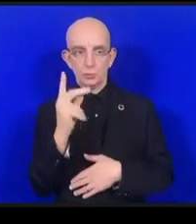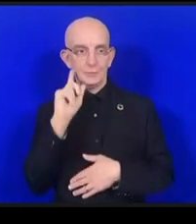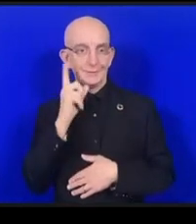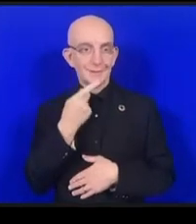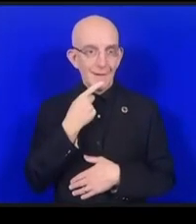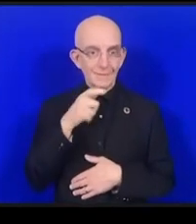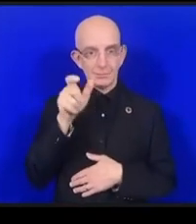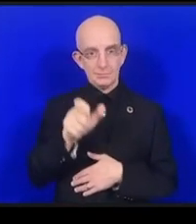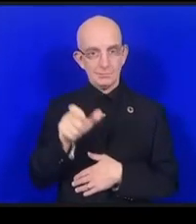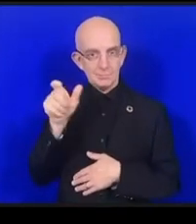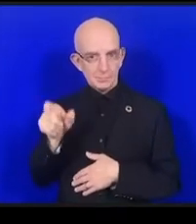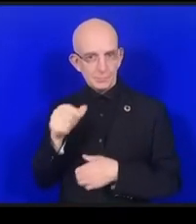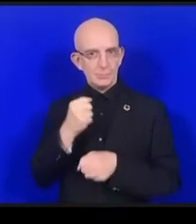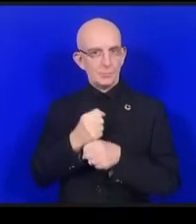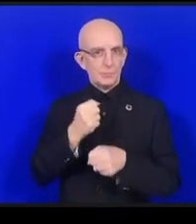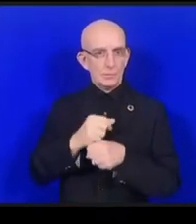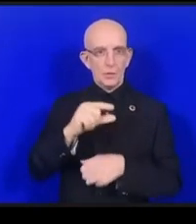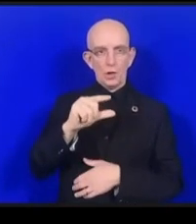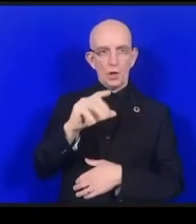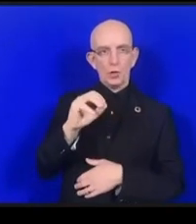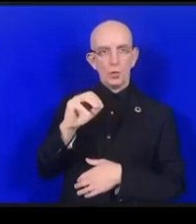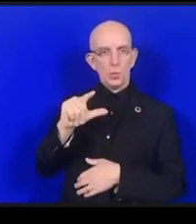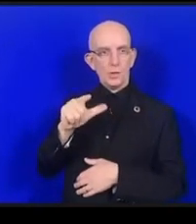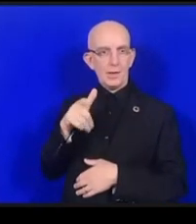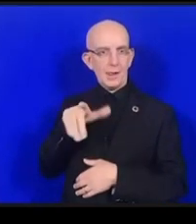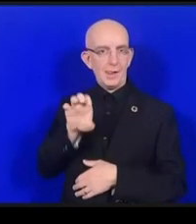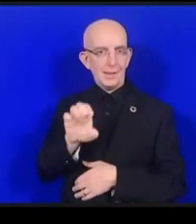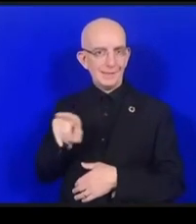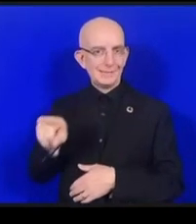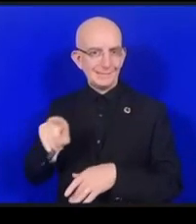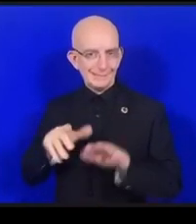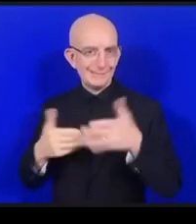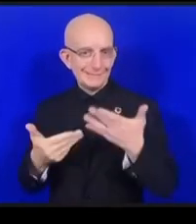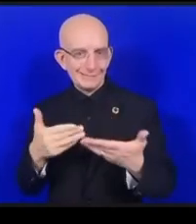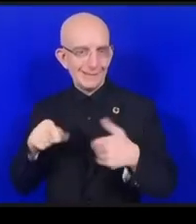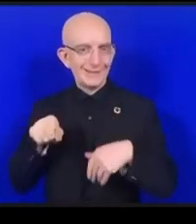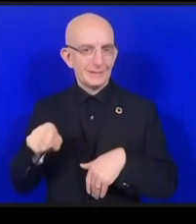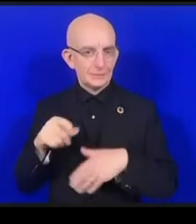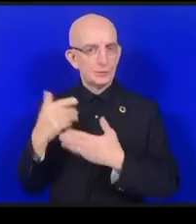добавить к тому что сказал шабир у нас